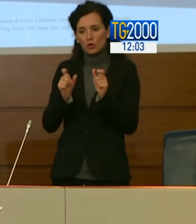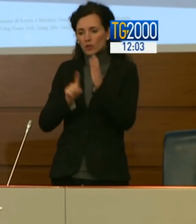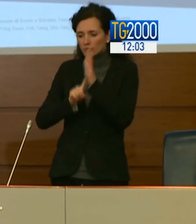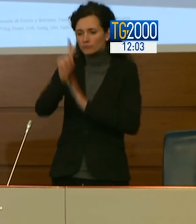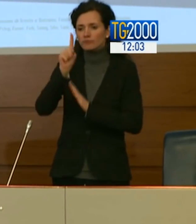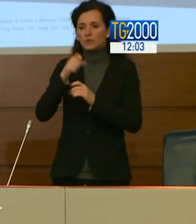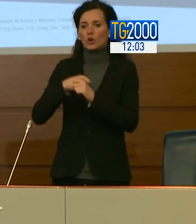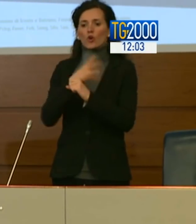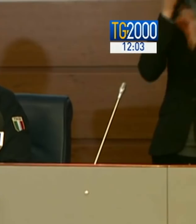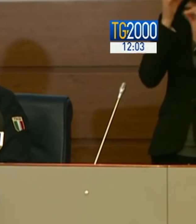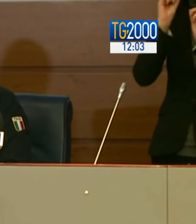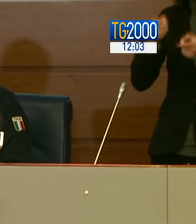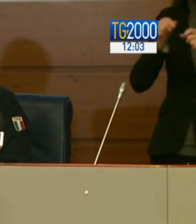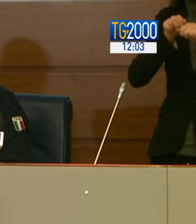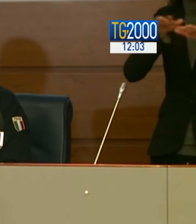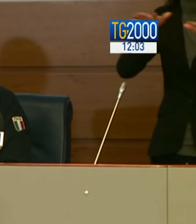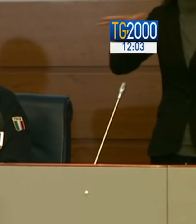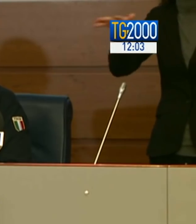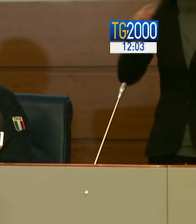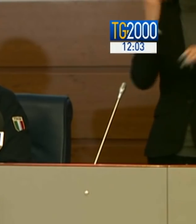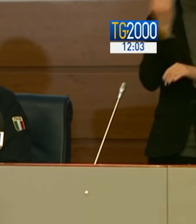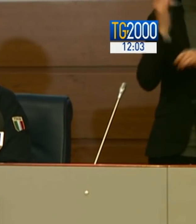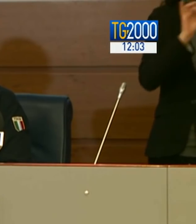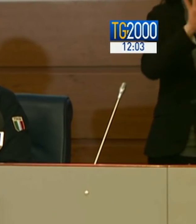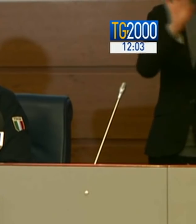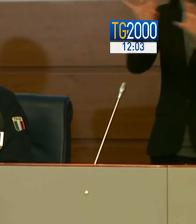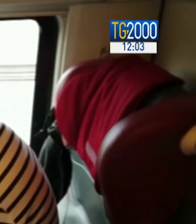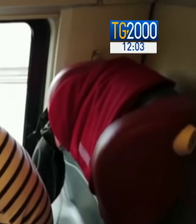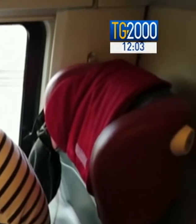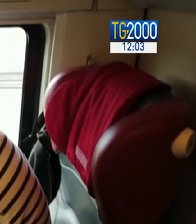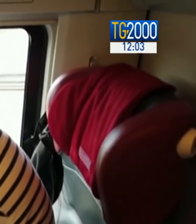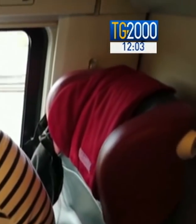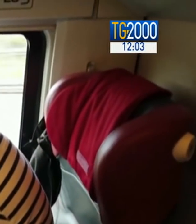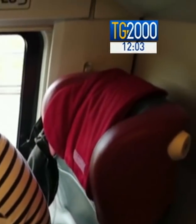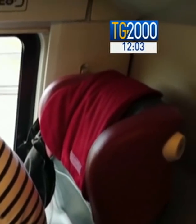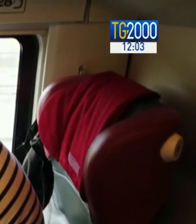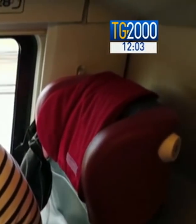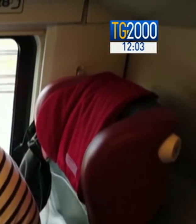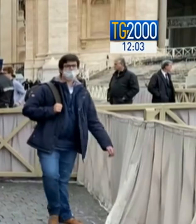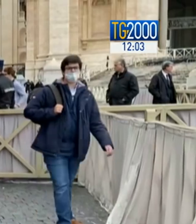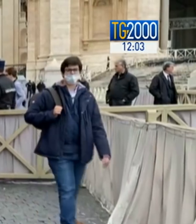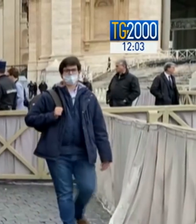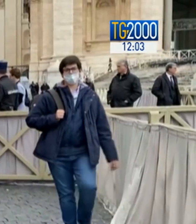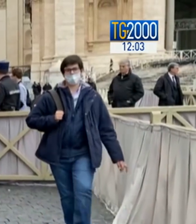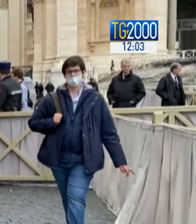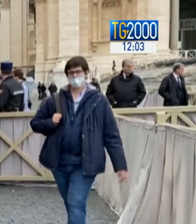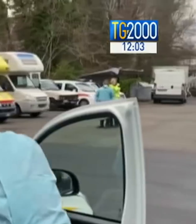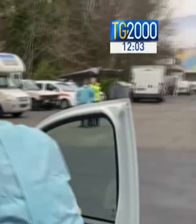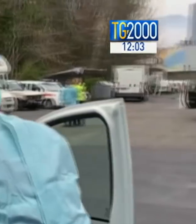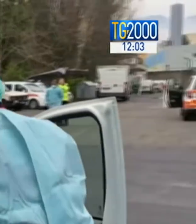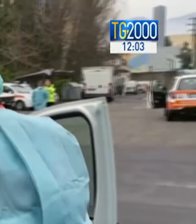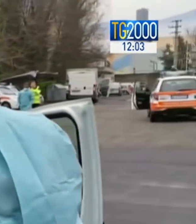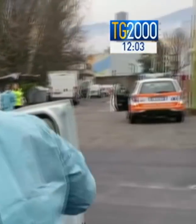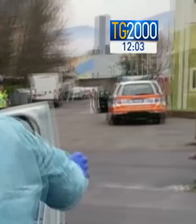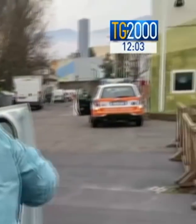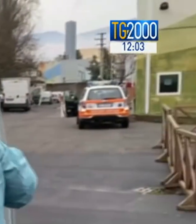scorso, a fronte però di un contenimento nella crescita dei contagi in Italia. La migliore forma di prevenzione per evitare di contrarre